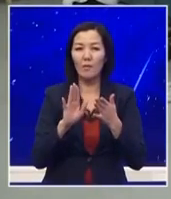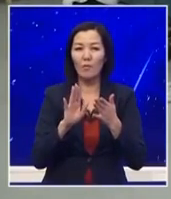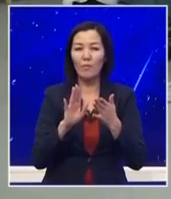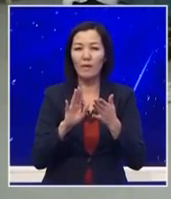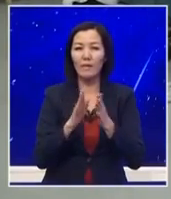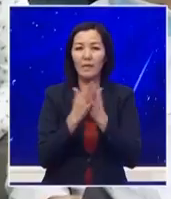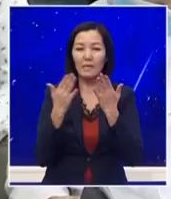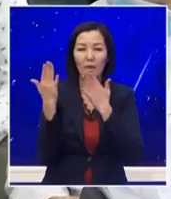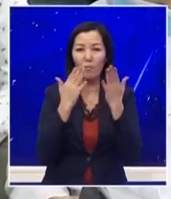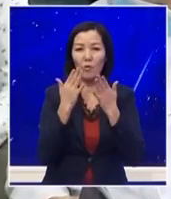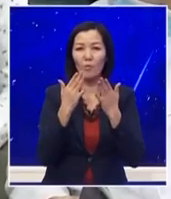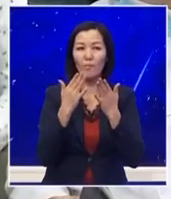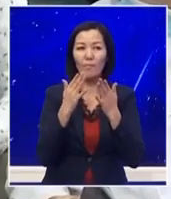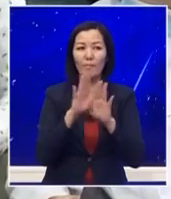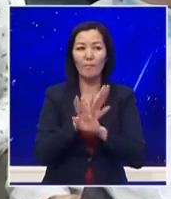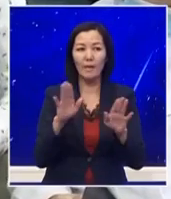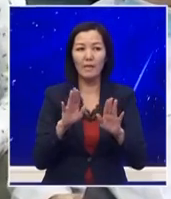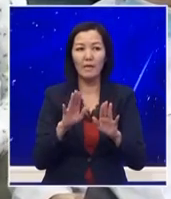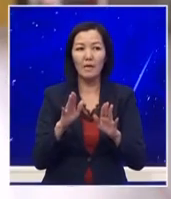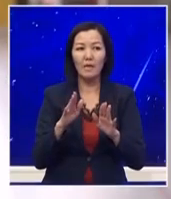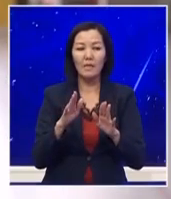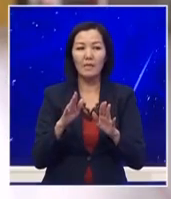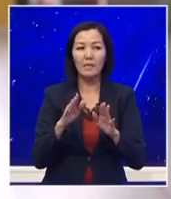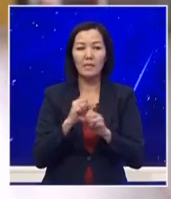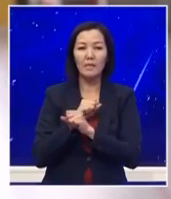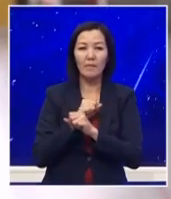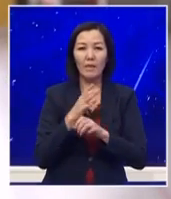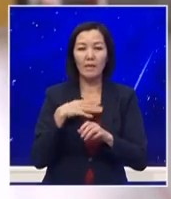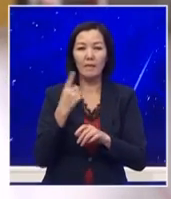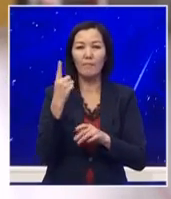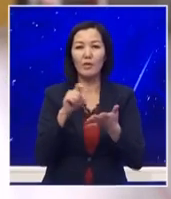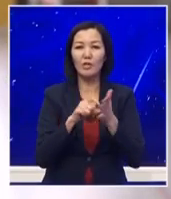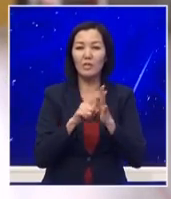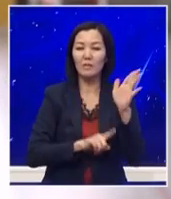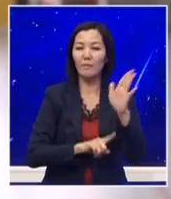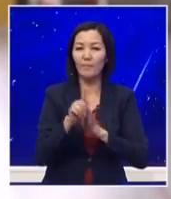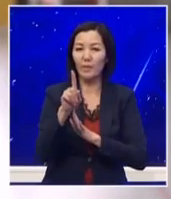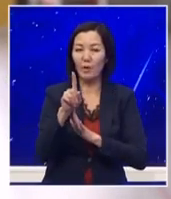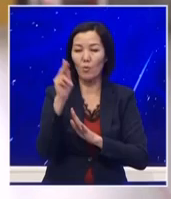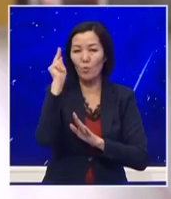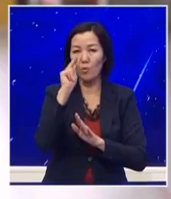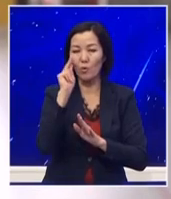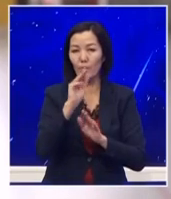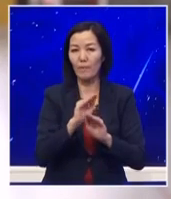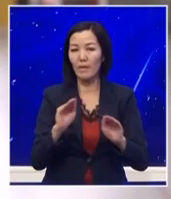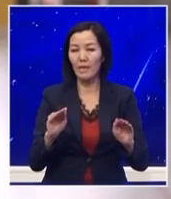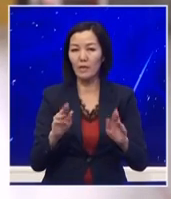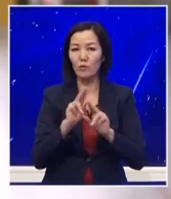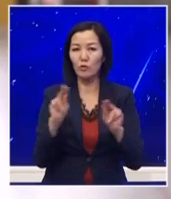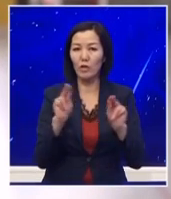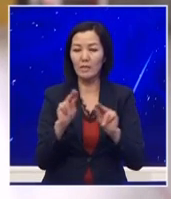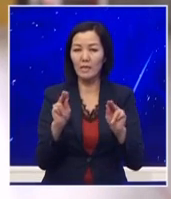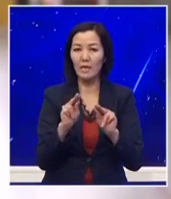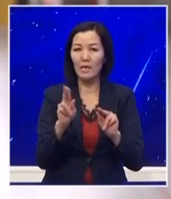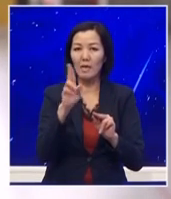кітап оқып миларын сергітеді. Бастауыш бірінші Б сыныбының бастауыш сынып мұғалімі болып есептелем. Мен ұстаздық жолымды осы